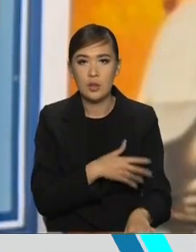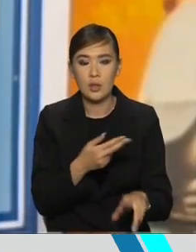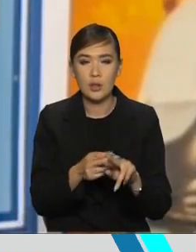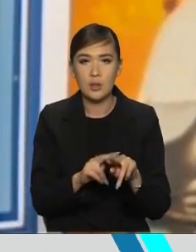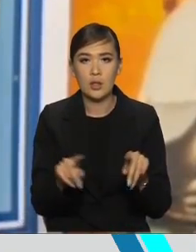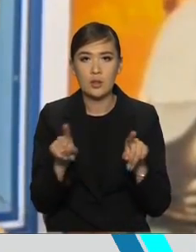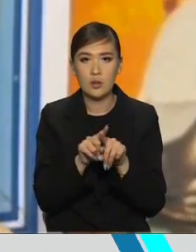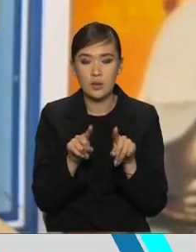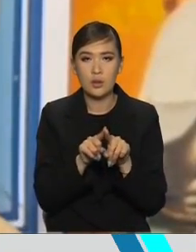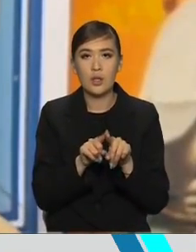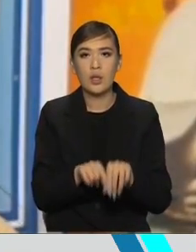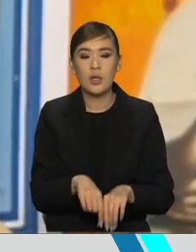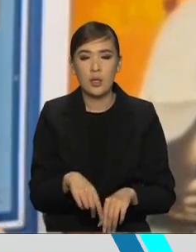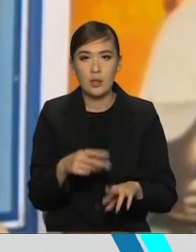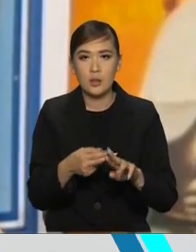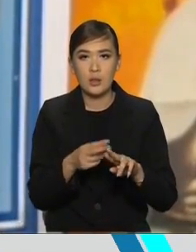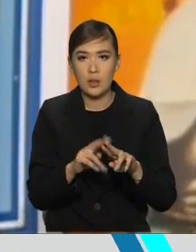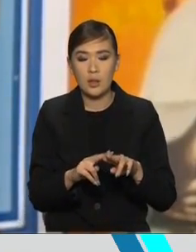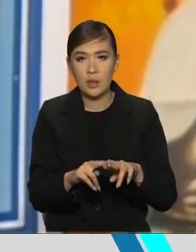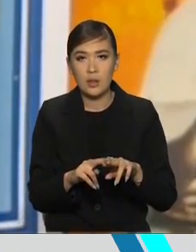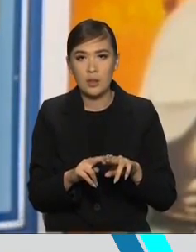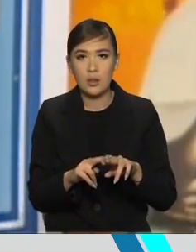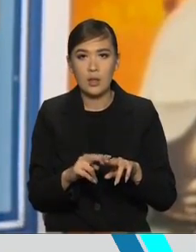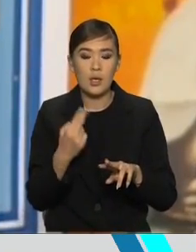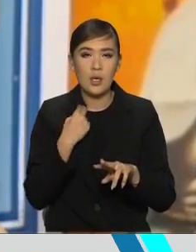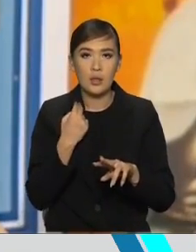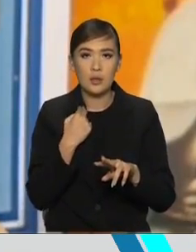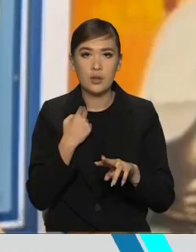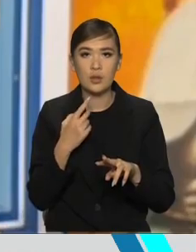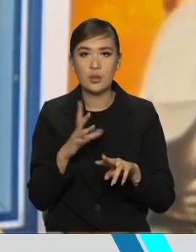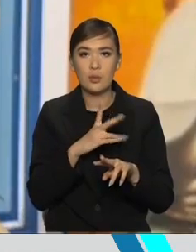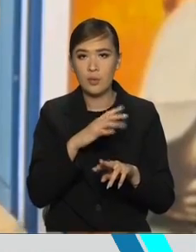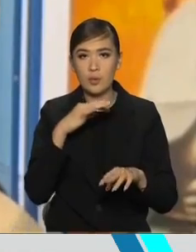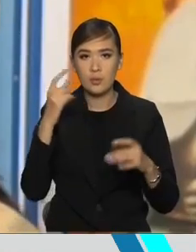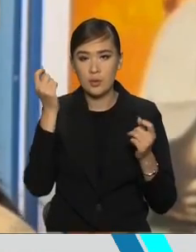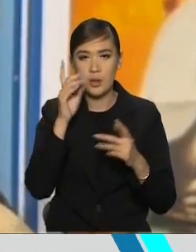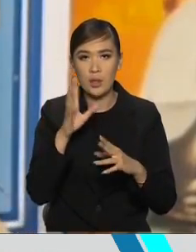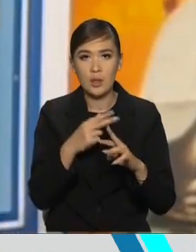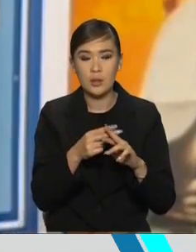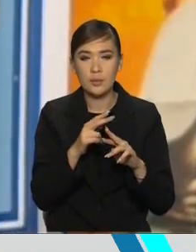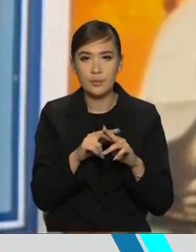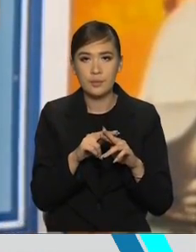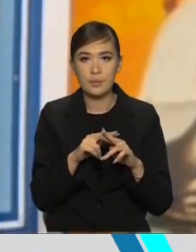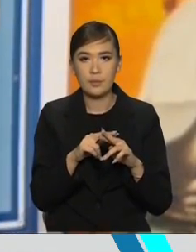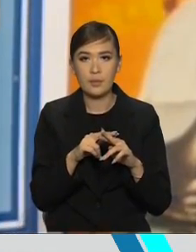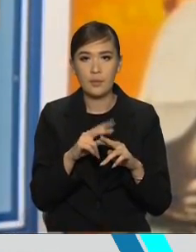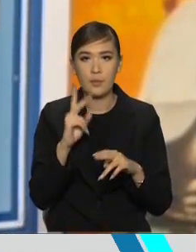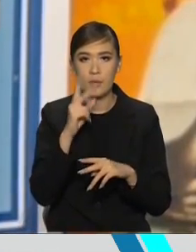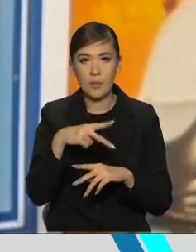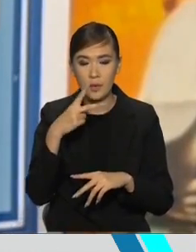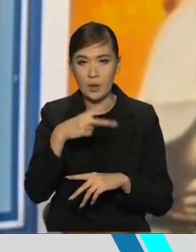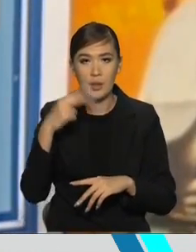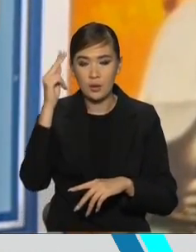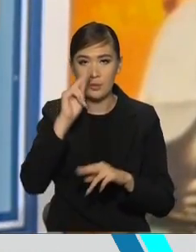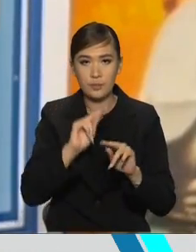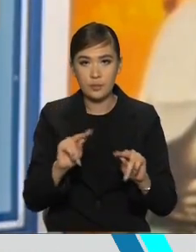өткізген соң, тілдері ағылшынға бейін болғаннан кейін, әр сенбі 2 сағатқа келген өзіне